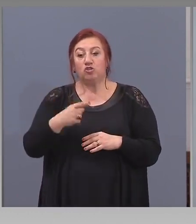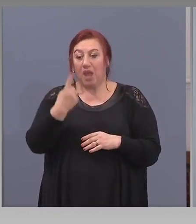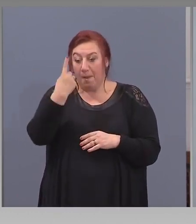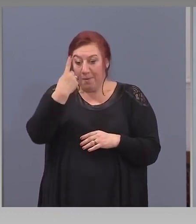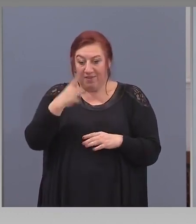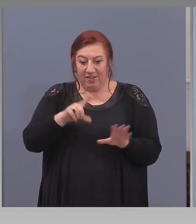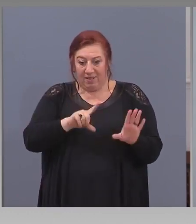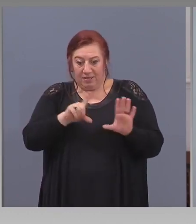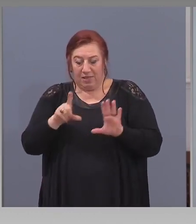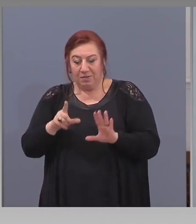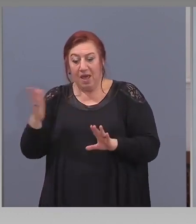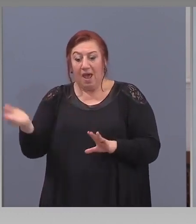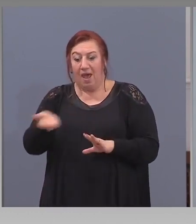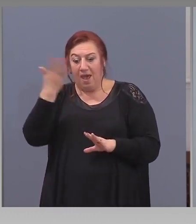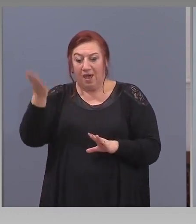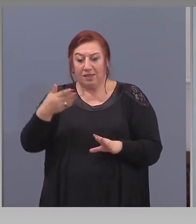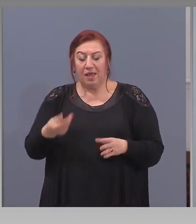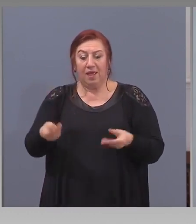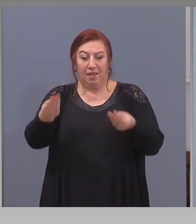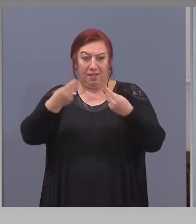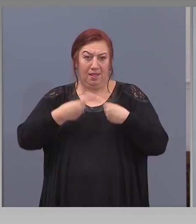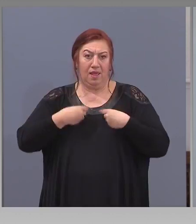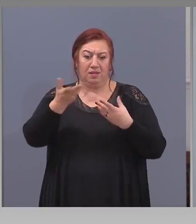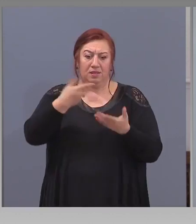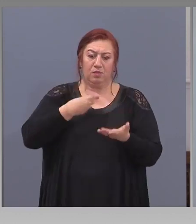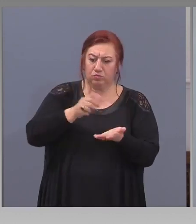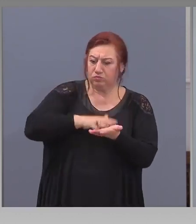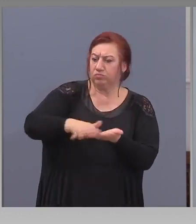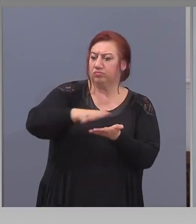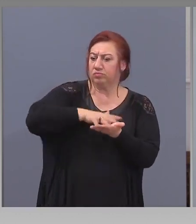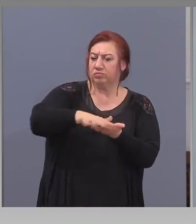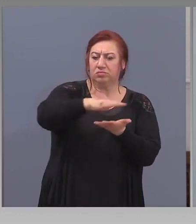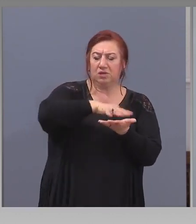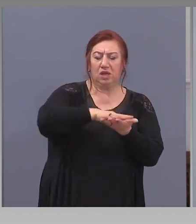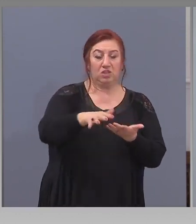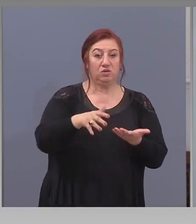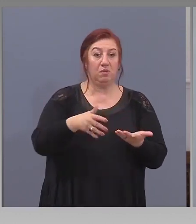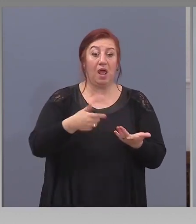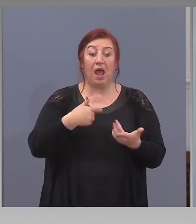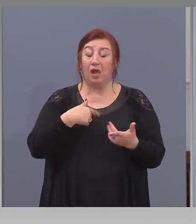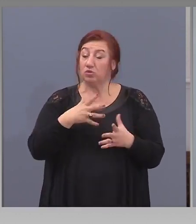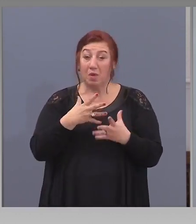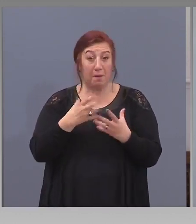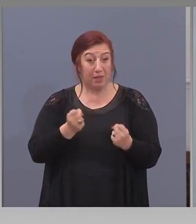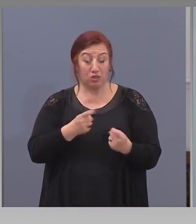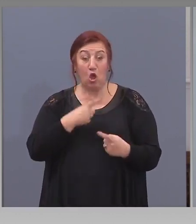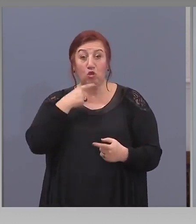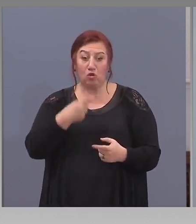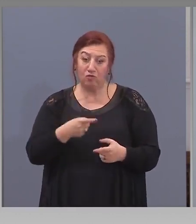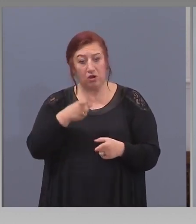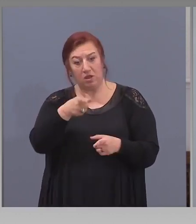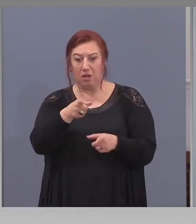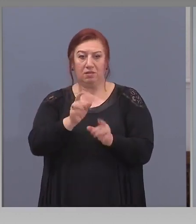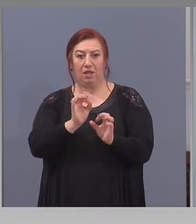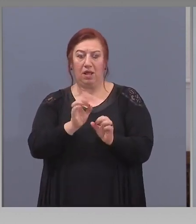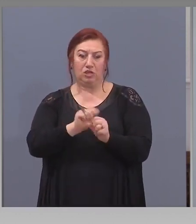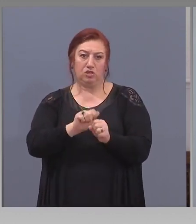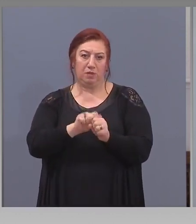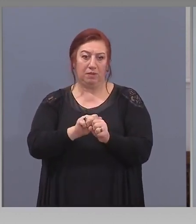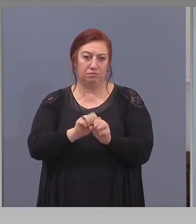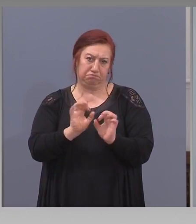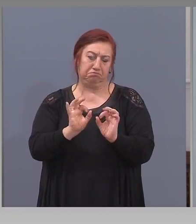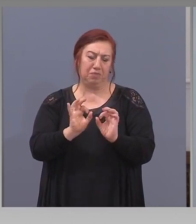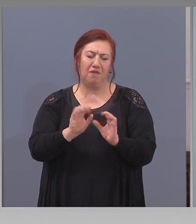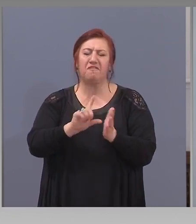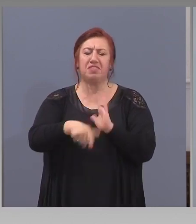парите. Ако сме популисти, това ще направим. Ако сме безотговорници, безотговорни пред народа хора, това ще